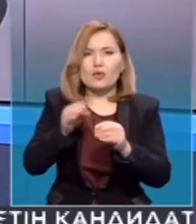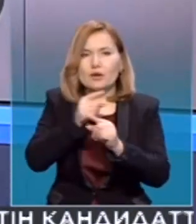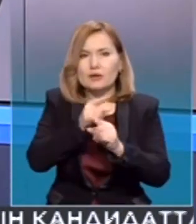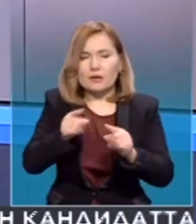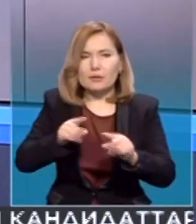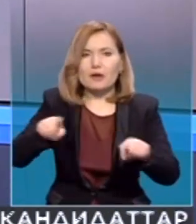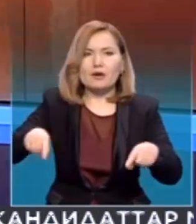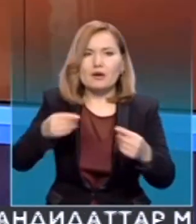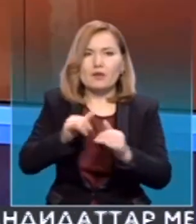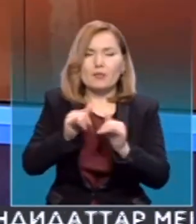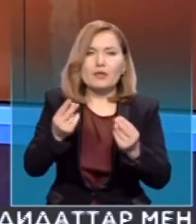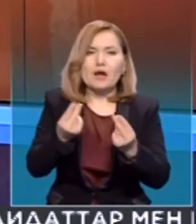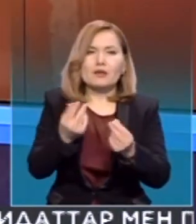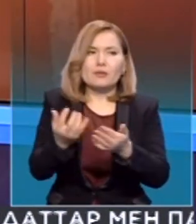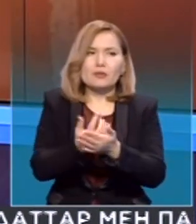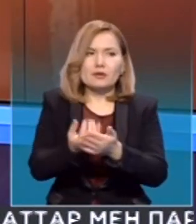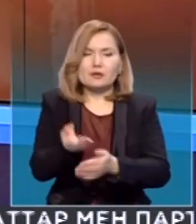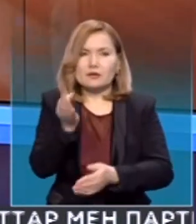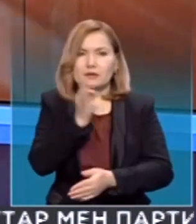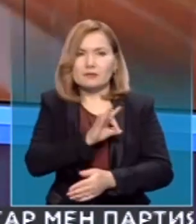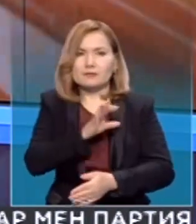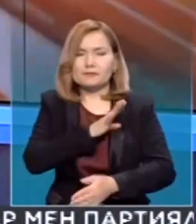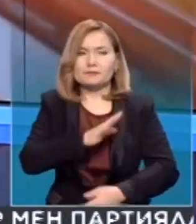кейін берекелі табыс көзіне айналған.